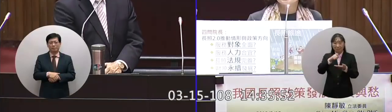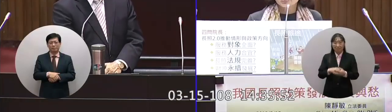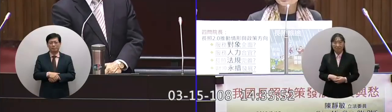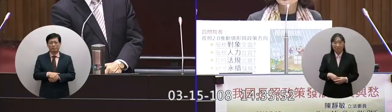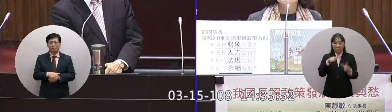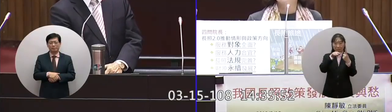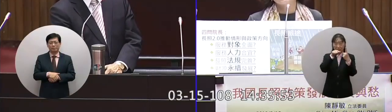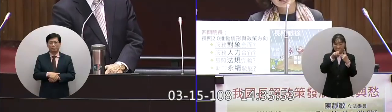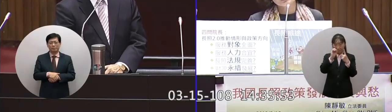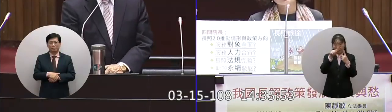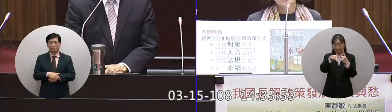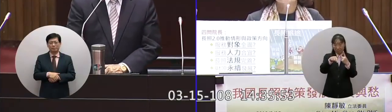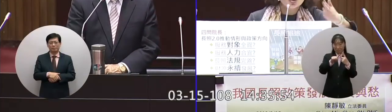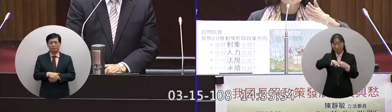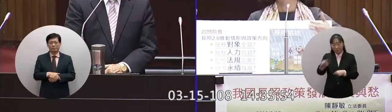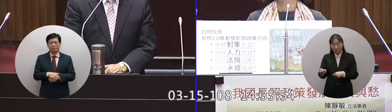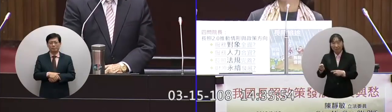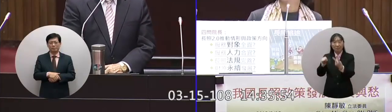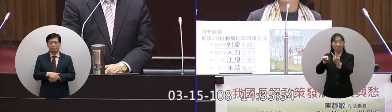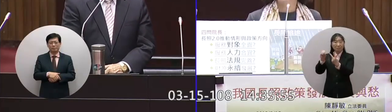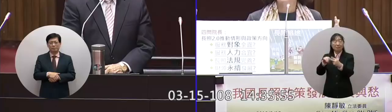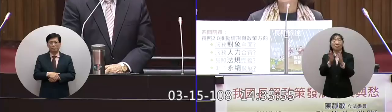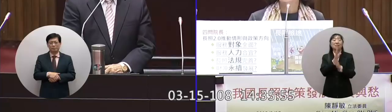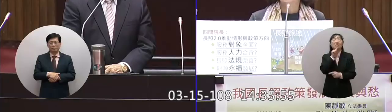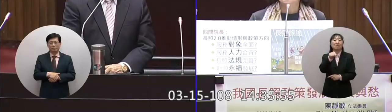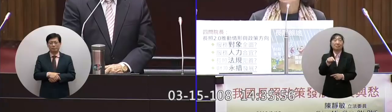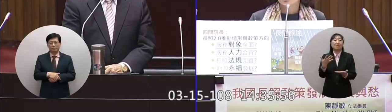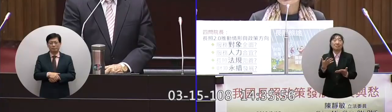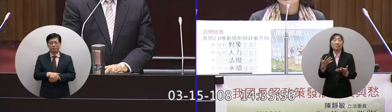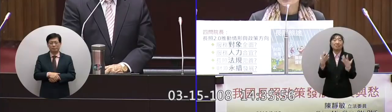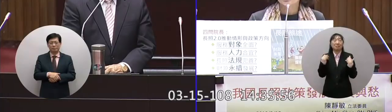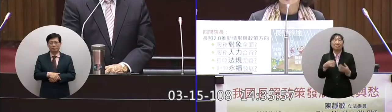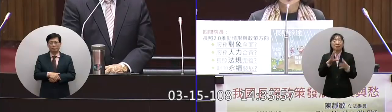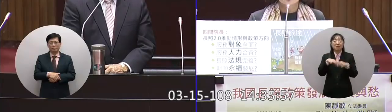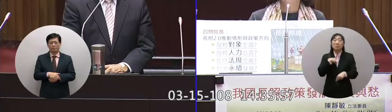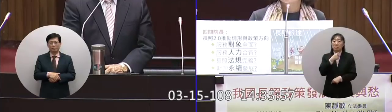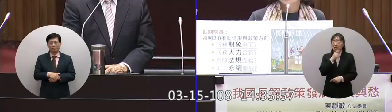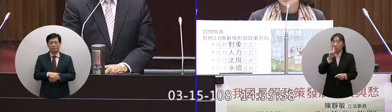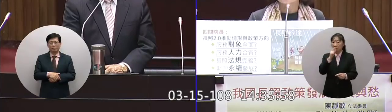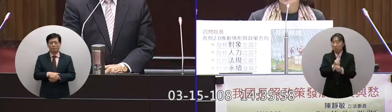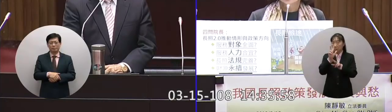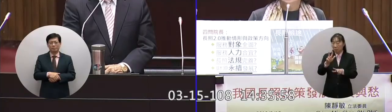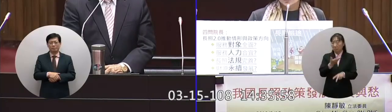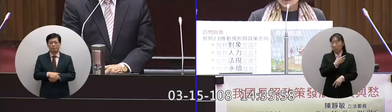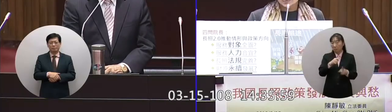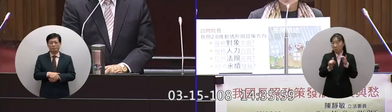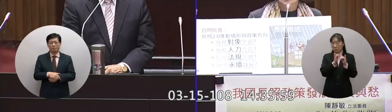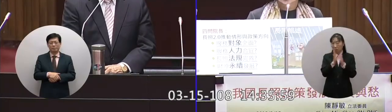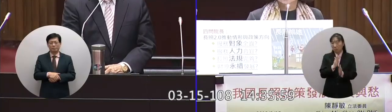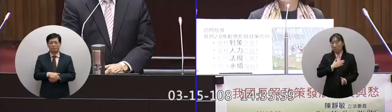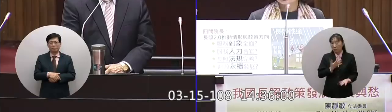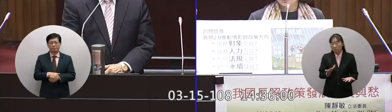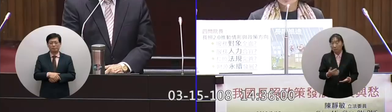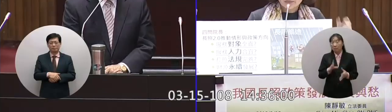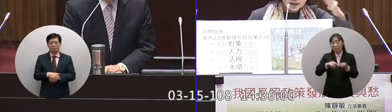我们 1.0 的政策衔接到 2.0 都在您的手上，所以怎么样子让它落实，看到民众有感，我觉得这个